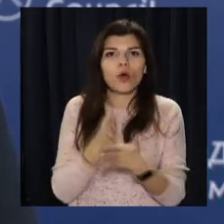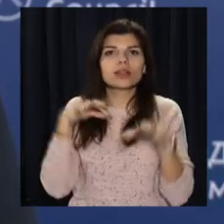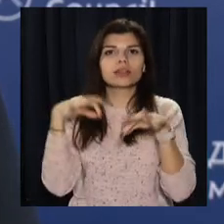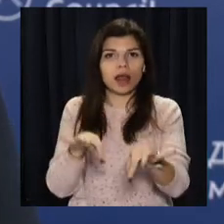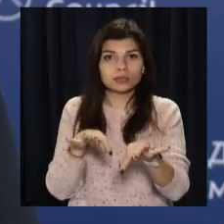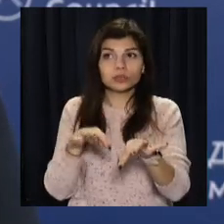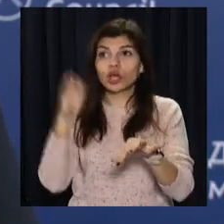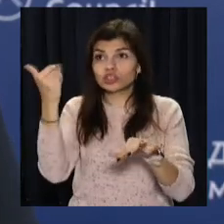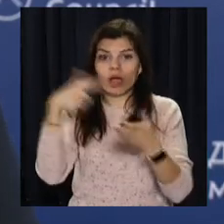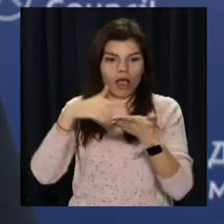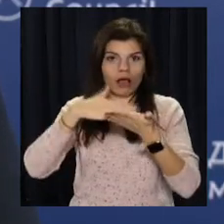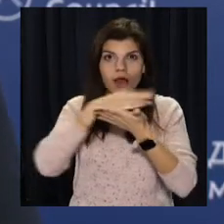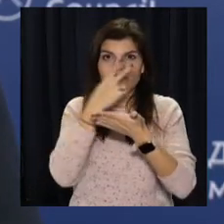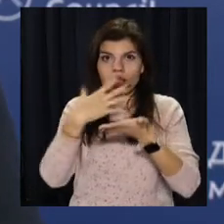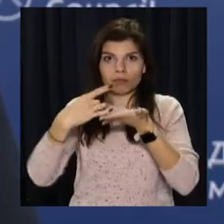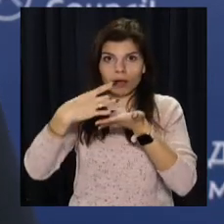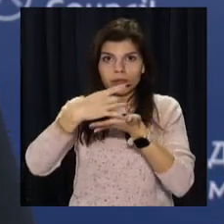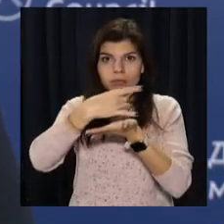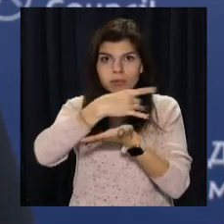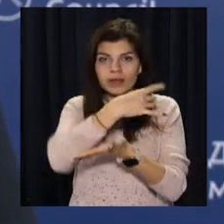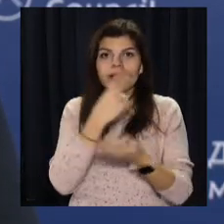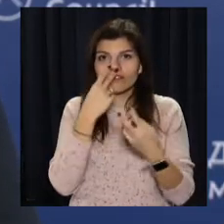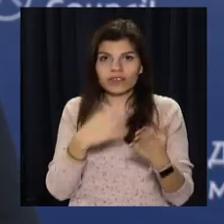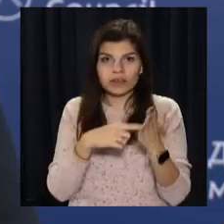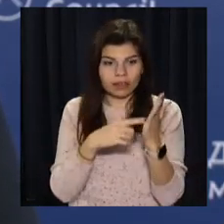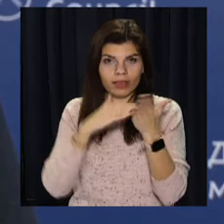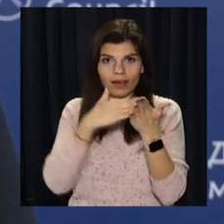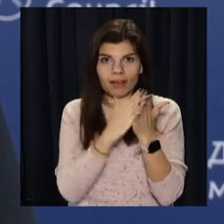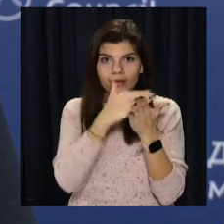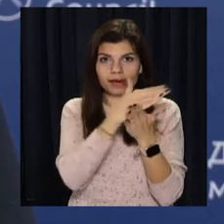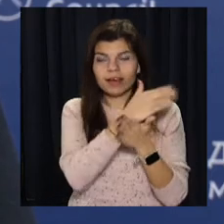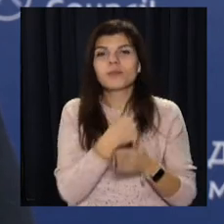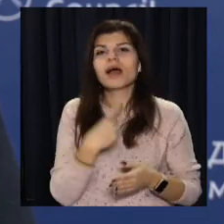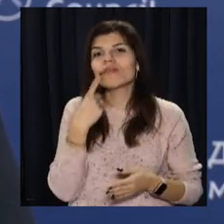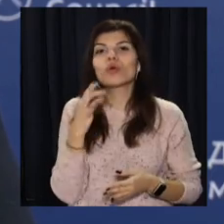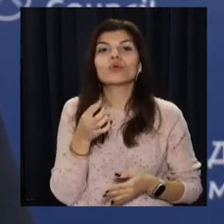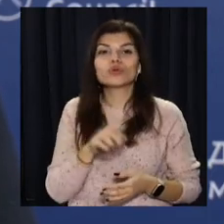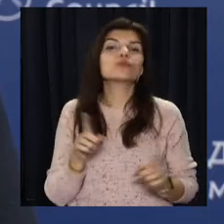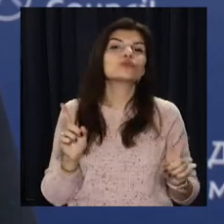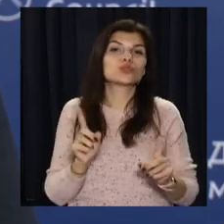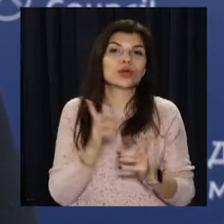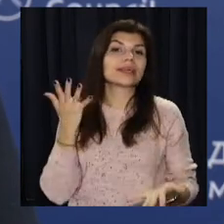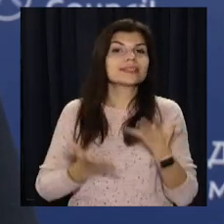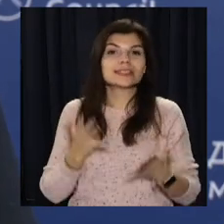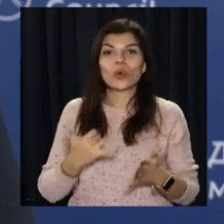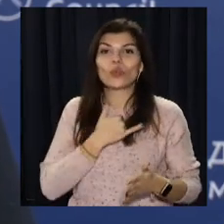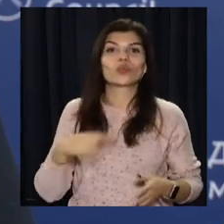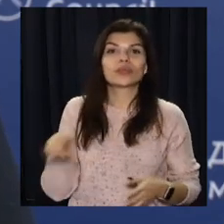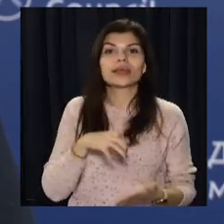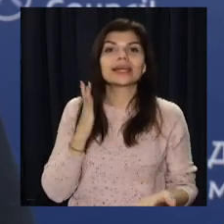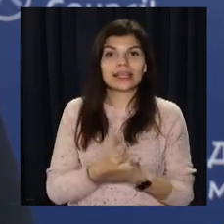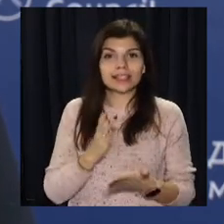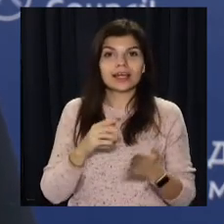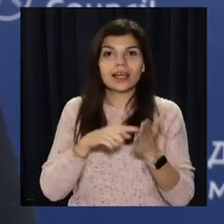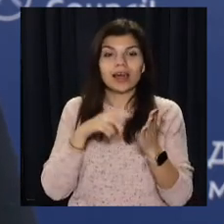транспортного средства и визуализации его на карте. То есть мы говорим о том, что если у нас есть датчик